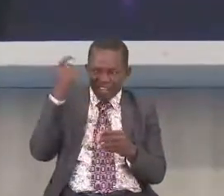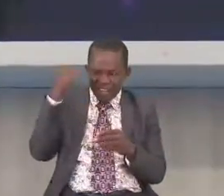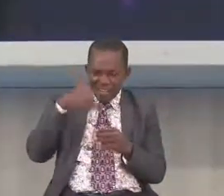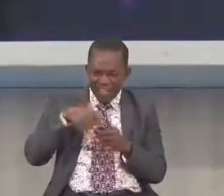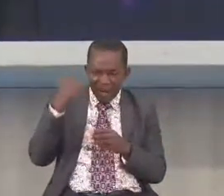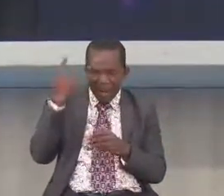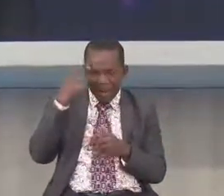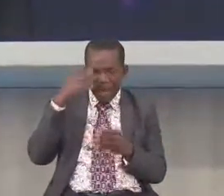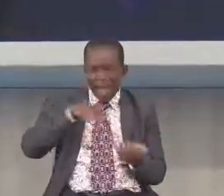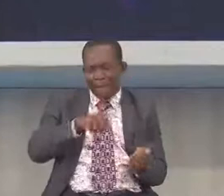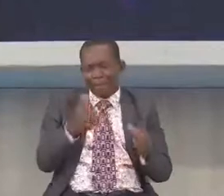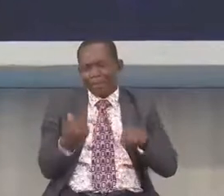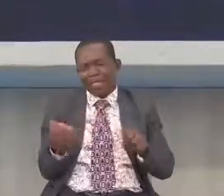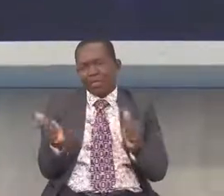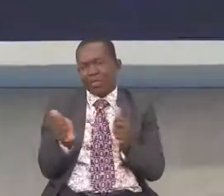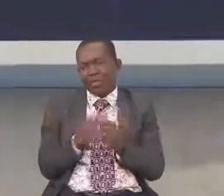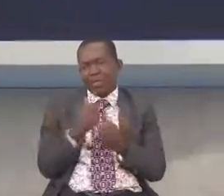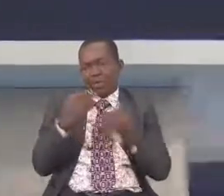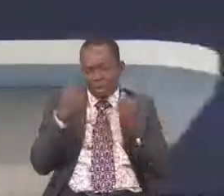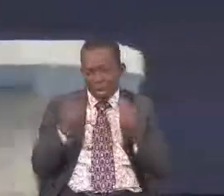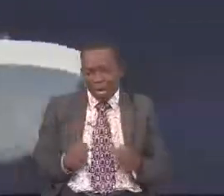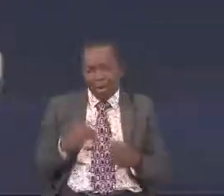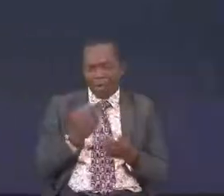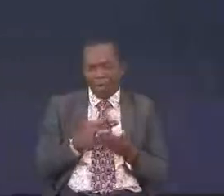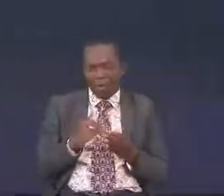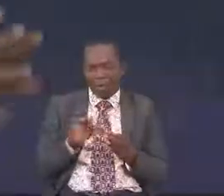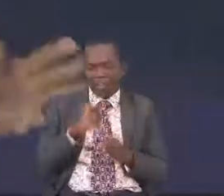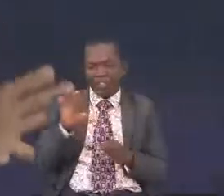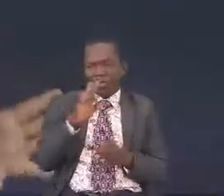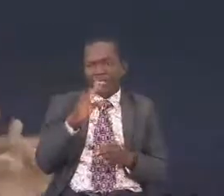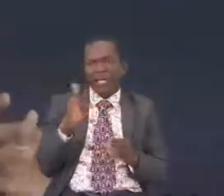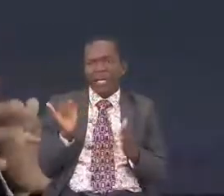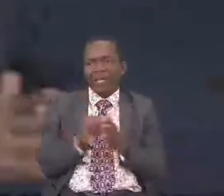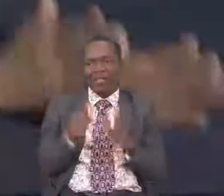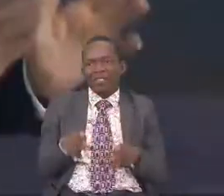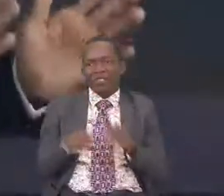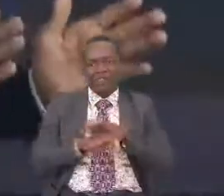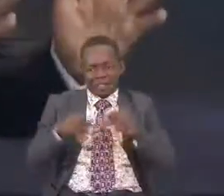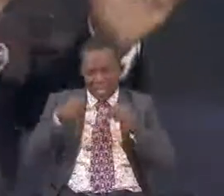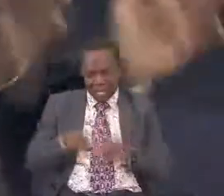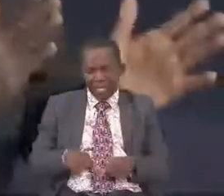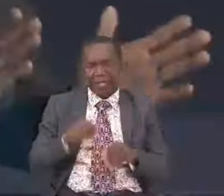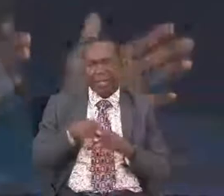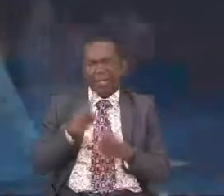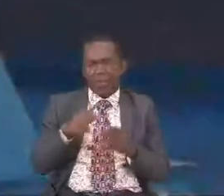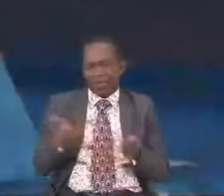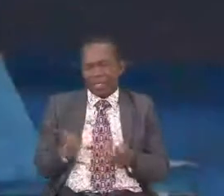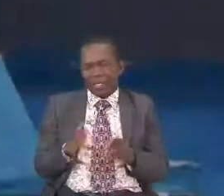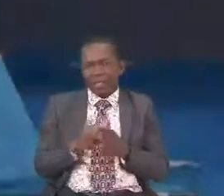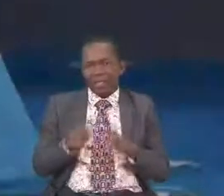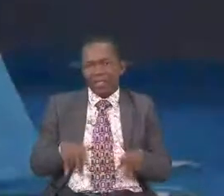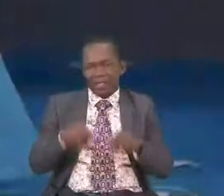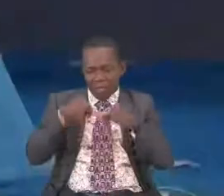la puissance du Saint-Esprit. Nous ne sommes pas statiques, nous ne sommes pas stagnants, nous